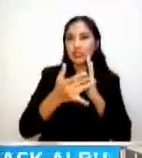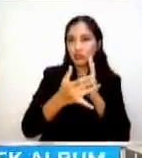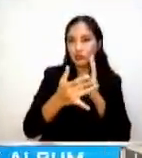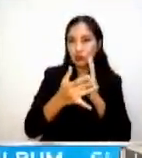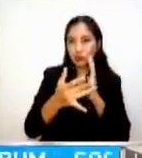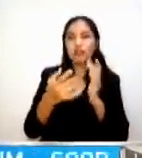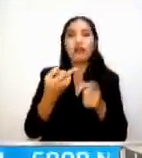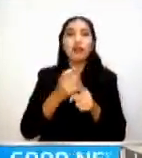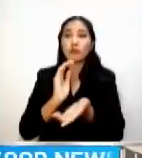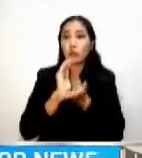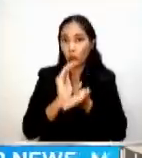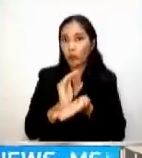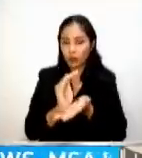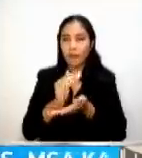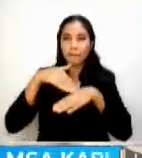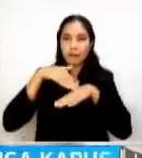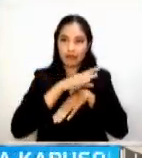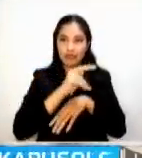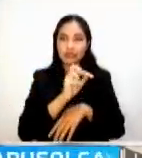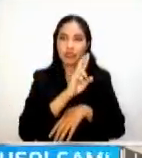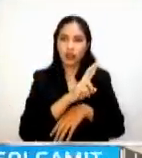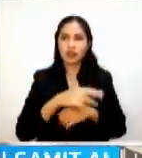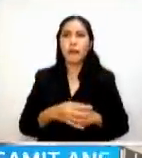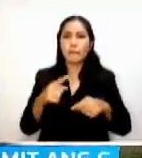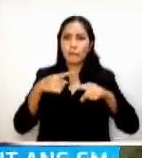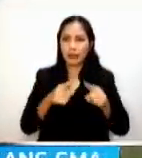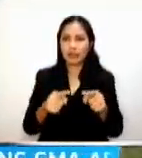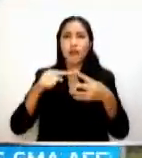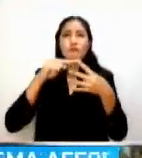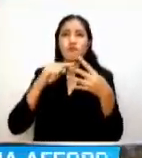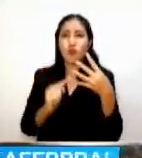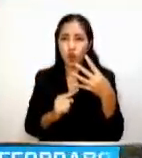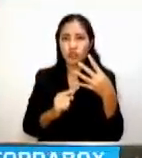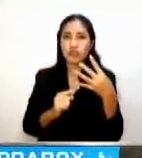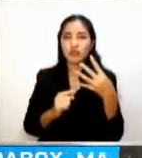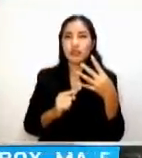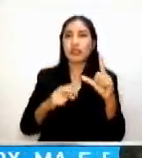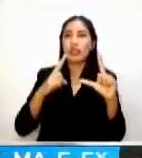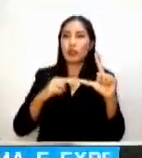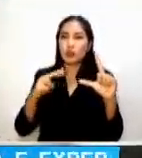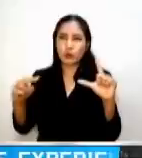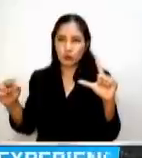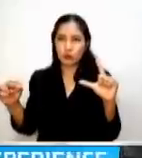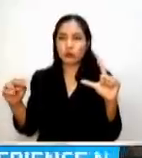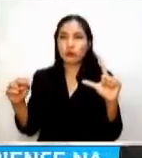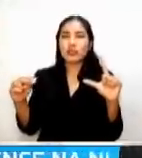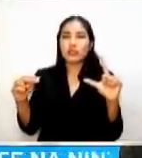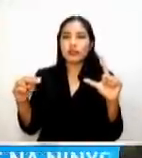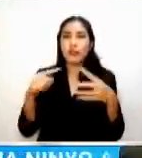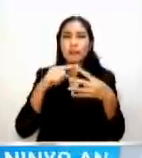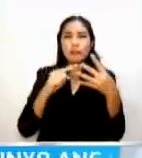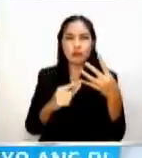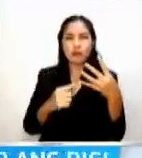lang sa NCR Plus dumarami ang kaso. 4 na bayan sa La Union nga ang MACQ hanggang April 21 dahil sa dami ng mga